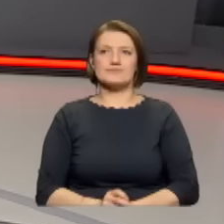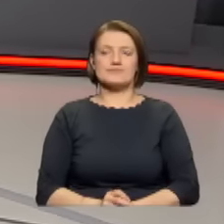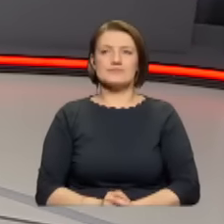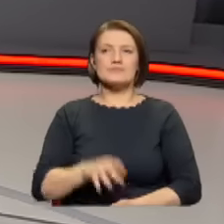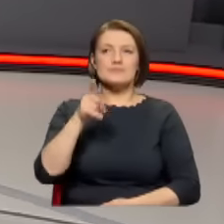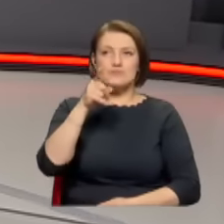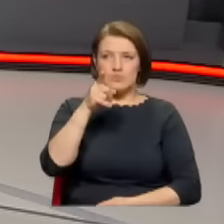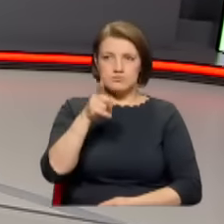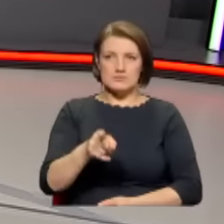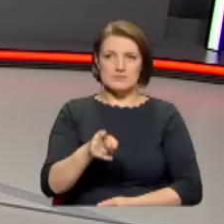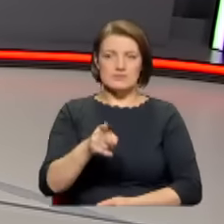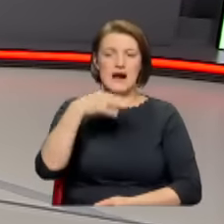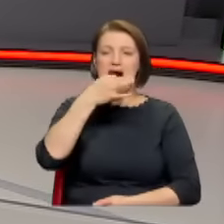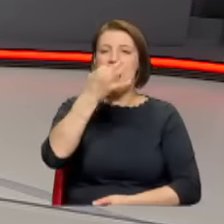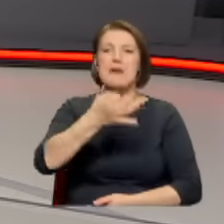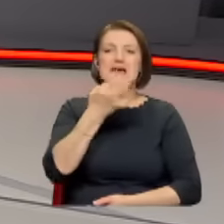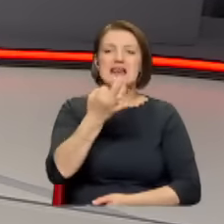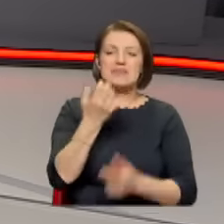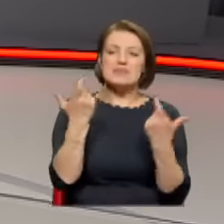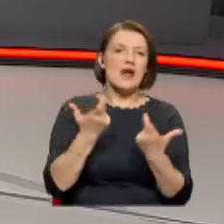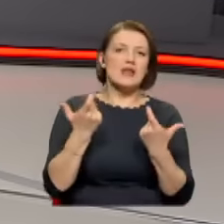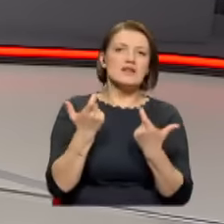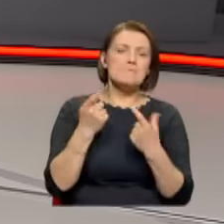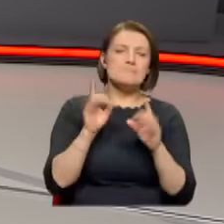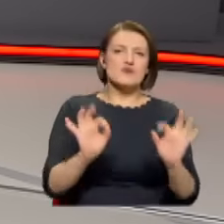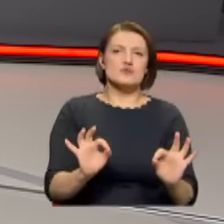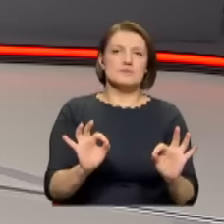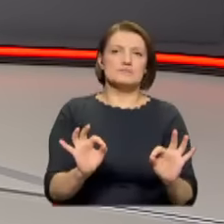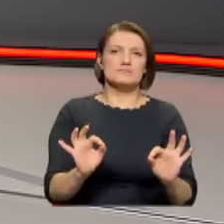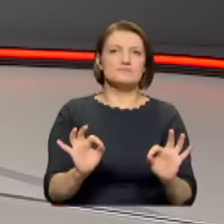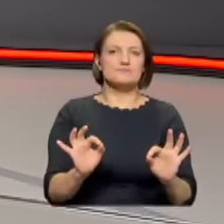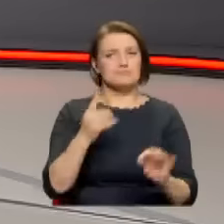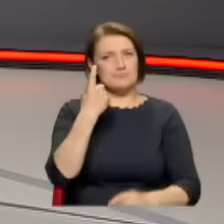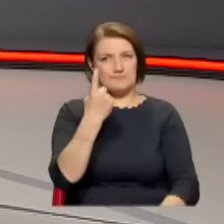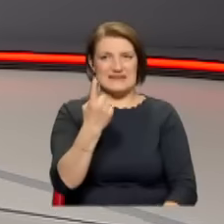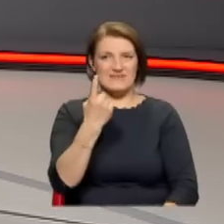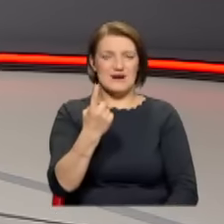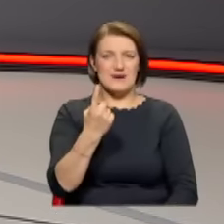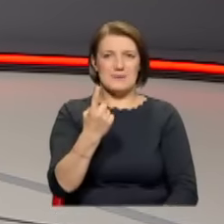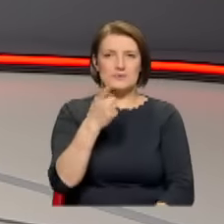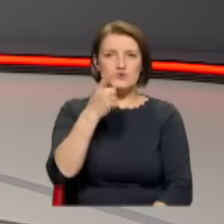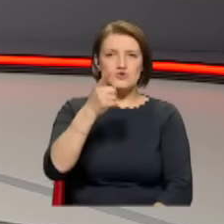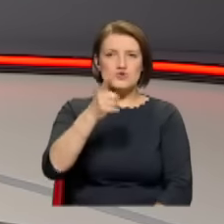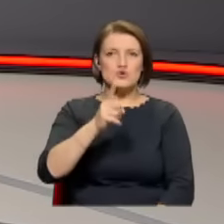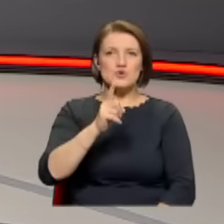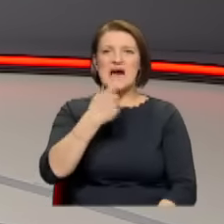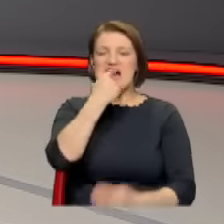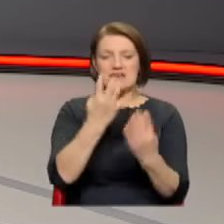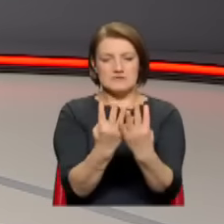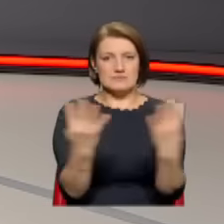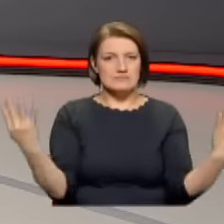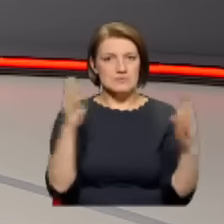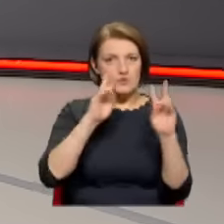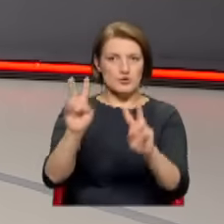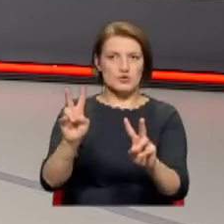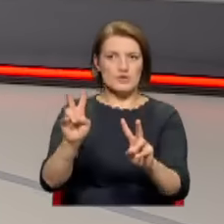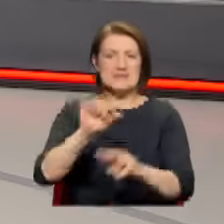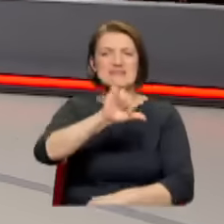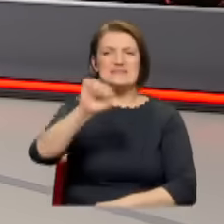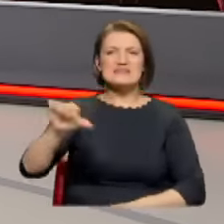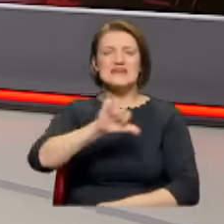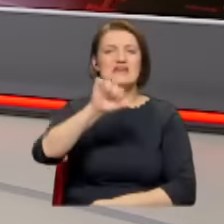Şimdi bu haberin neresinden başlasak? Şuradan başlayalım. Bir defa şu korkulukları görüyorsunuz değil mi?